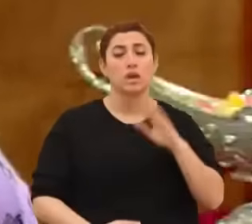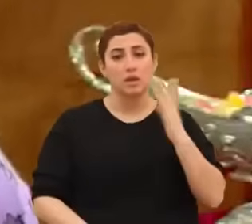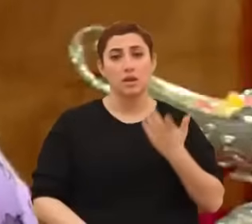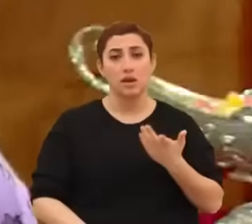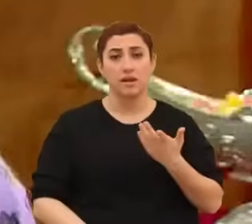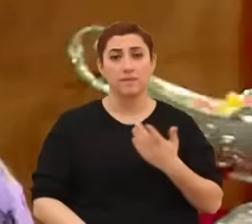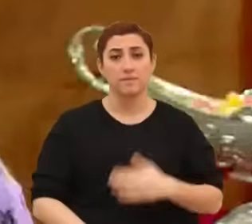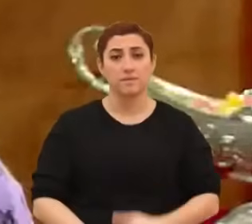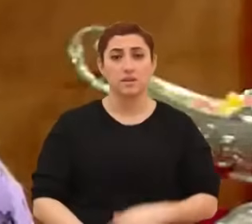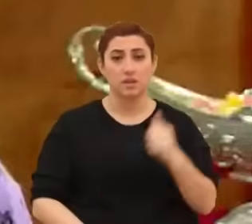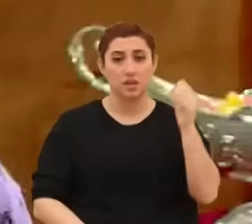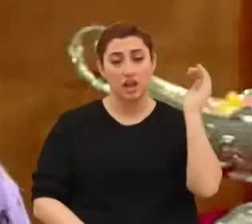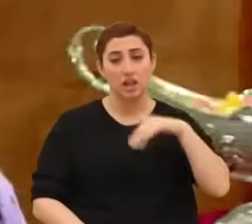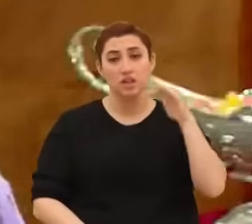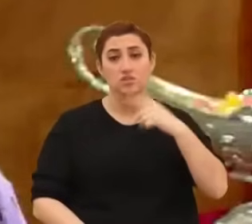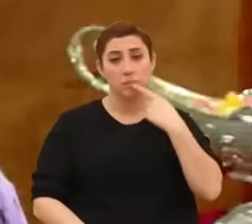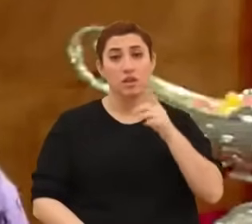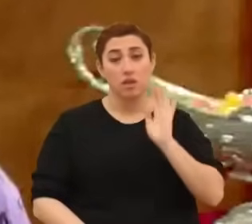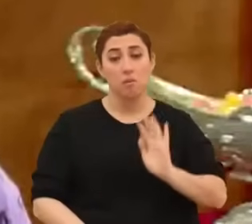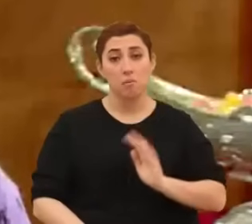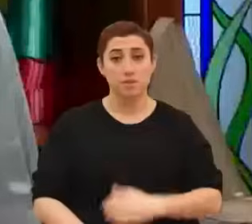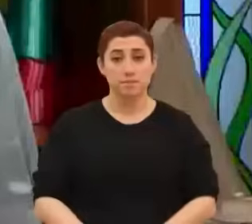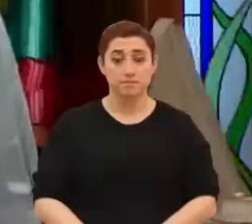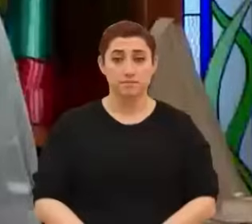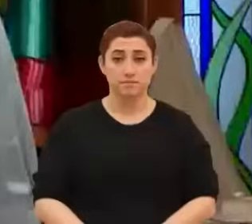Yani geleceğim dedi ama.